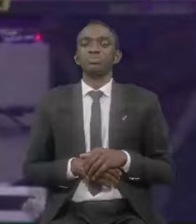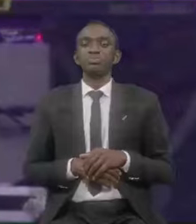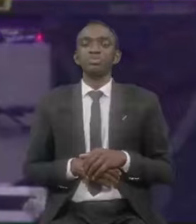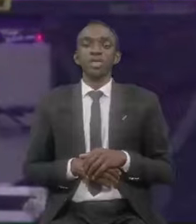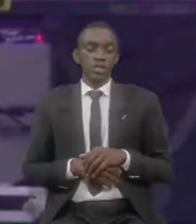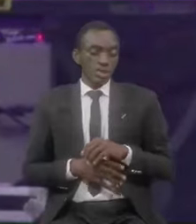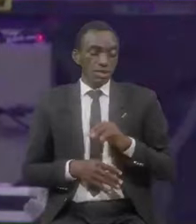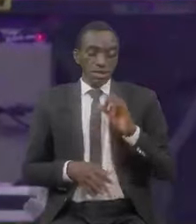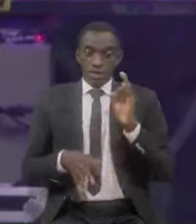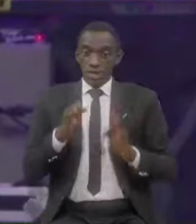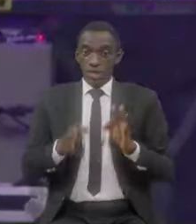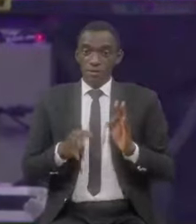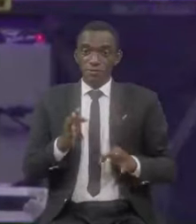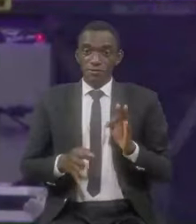propre.